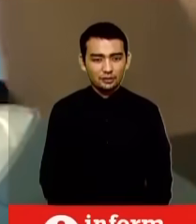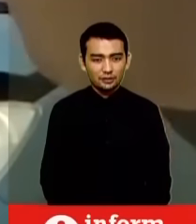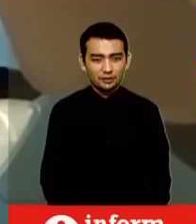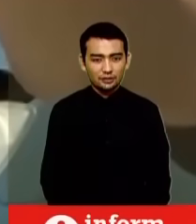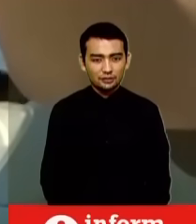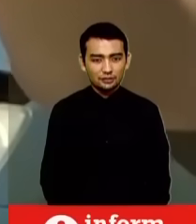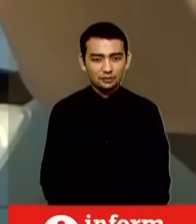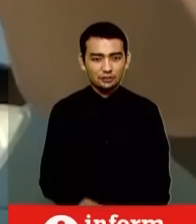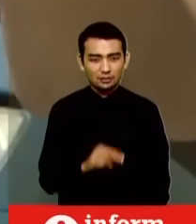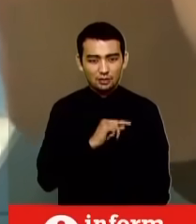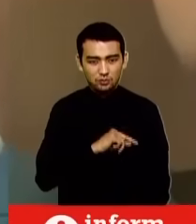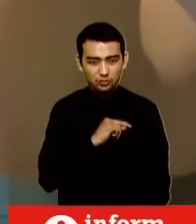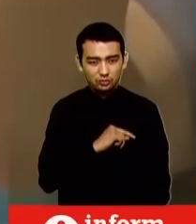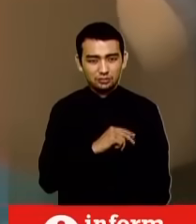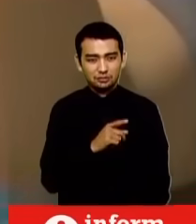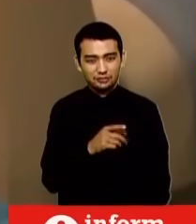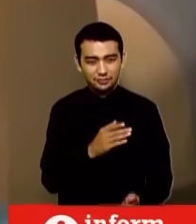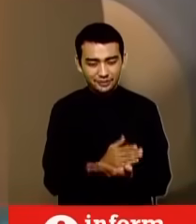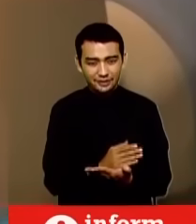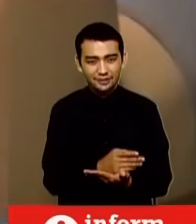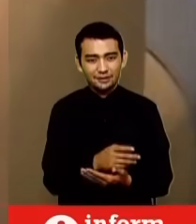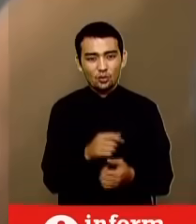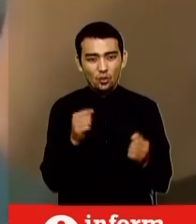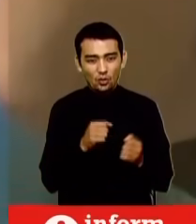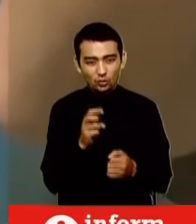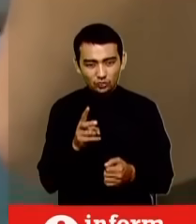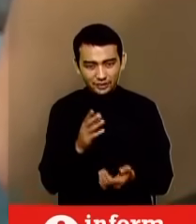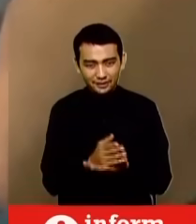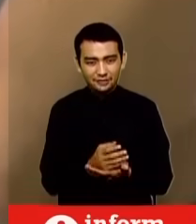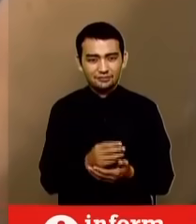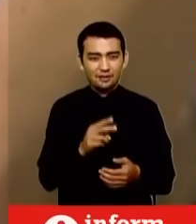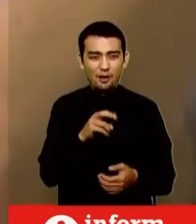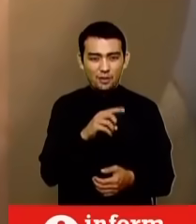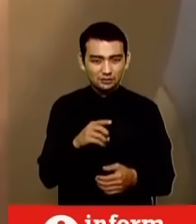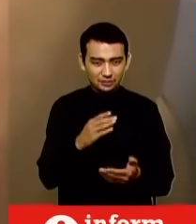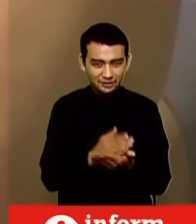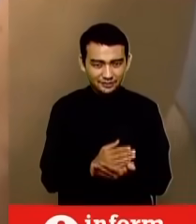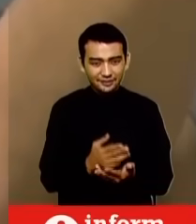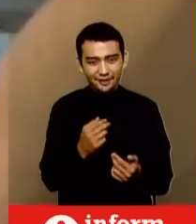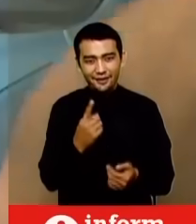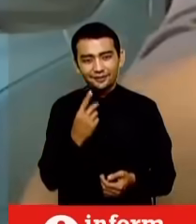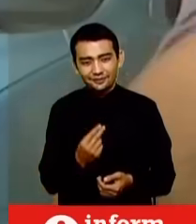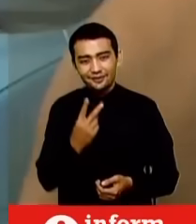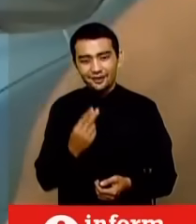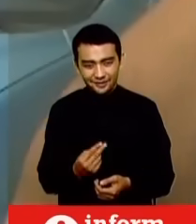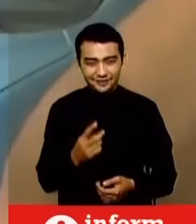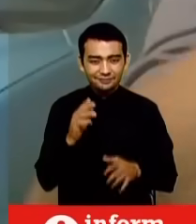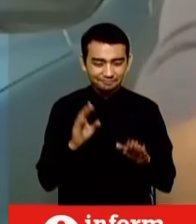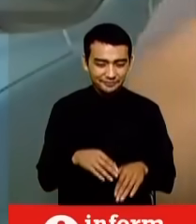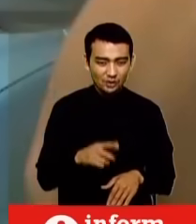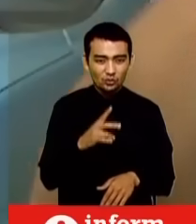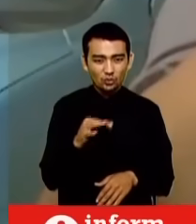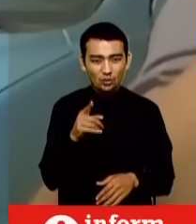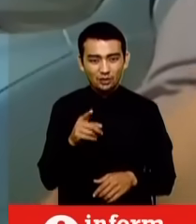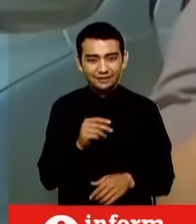Холодильник. Он работает. Кептелісте тұрғандар арасында тоңазытқышы бар, жүк көліктері де бар. Мейлі бір-екі күнге ештеңе етпес, бірақ алдағы күндер ол